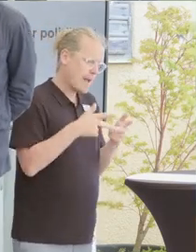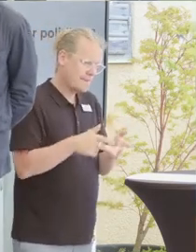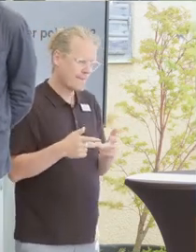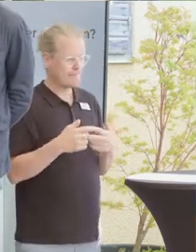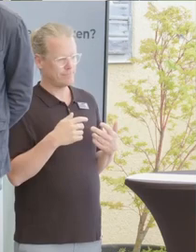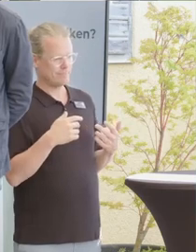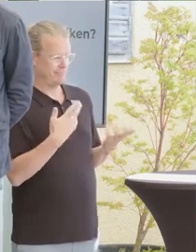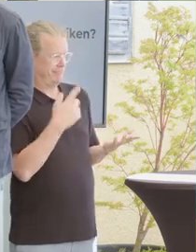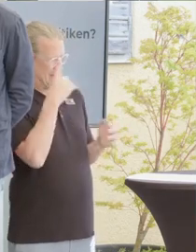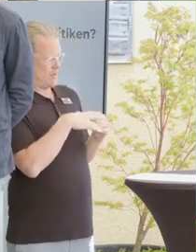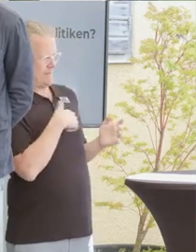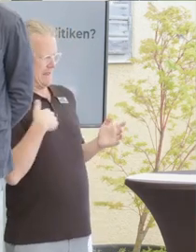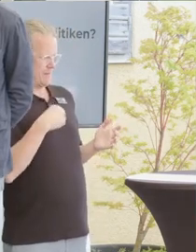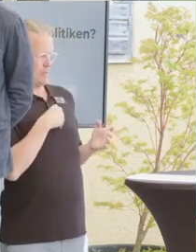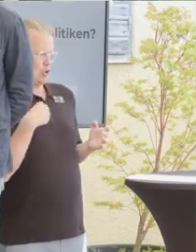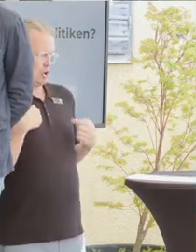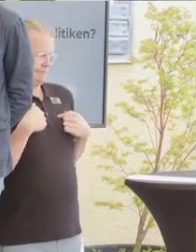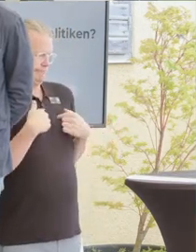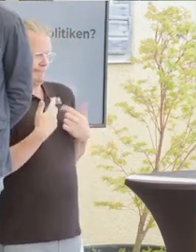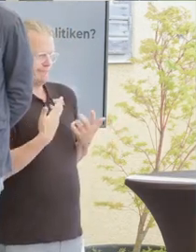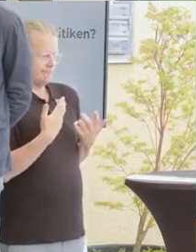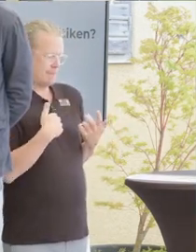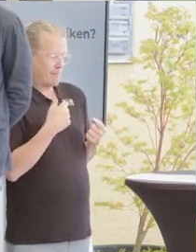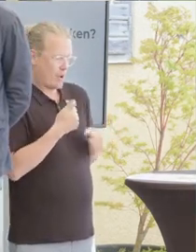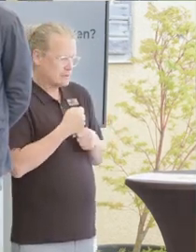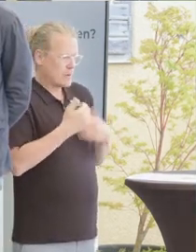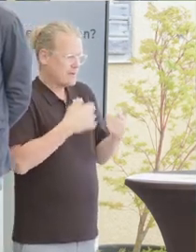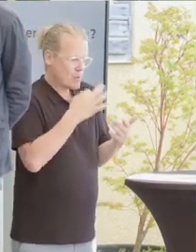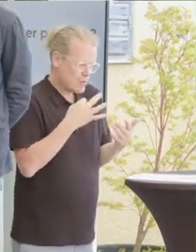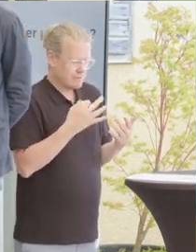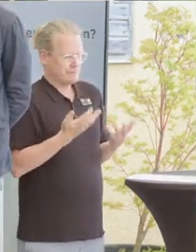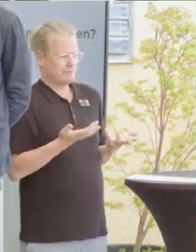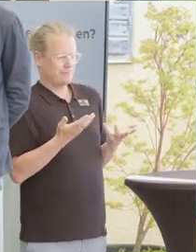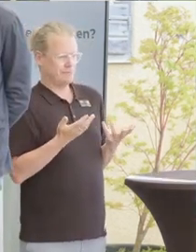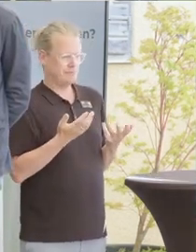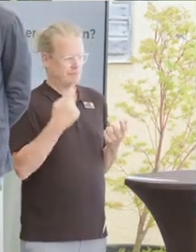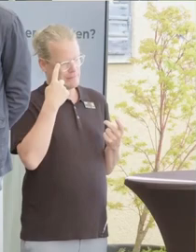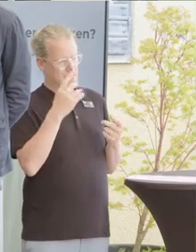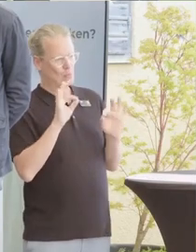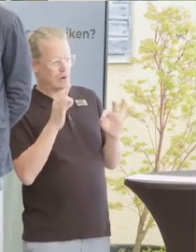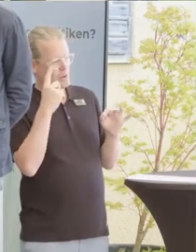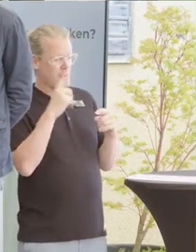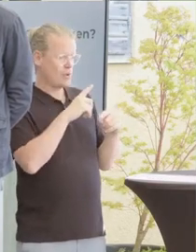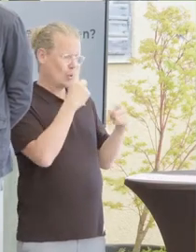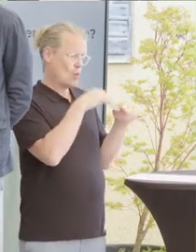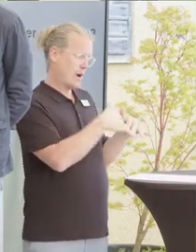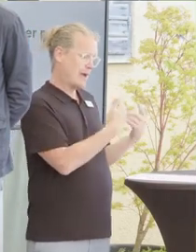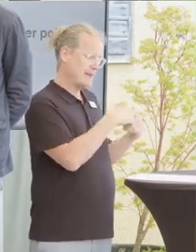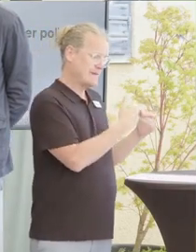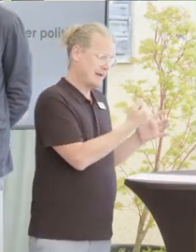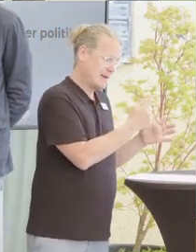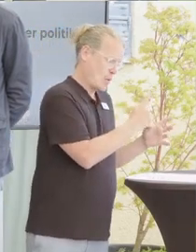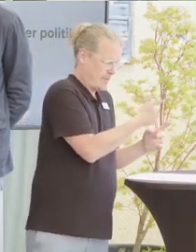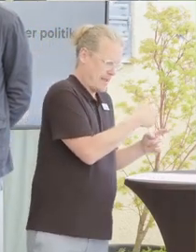jobbar med de frågorna som man kanske inte tänker i första taget. Och det handlar om kulturer och det handlar om utbildning och det handlar om forskning. Och allt det här behöver vi